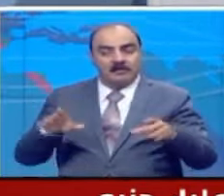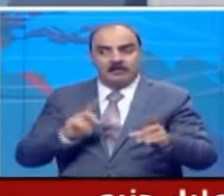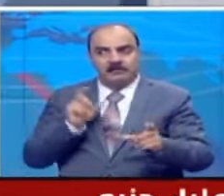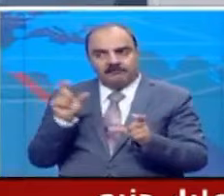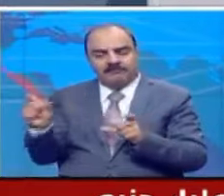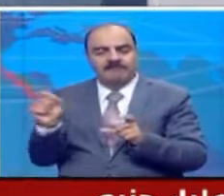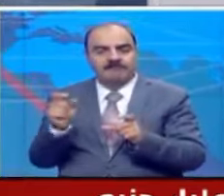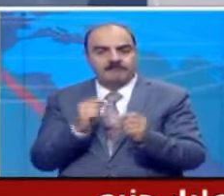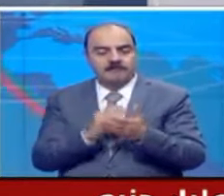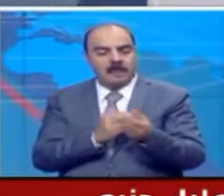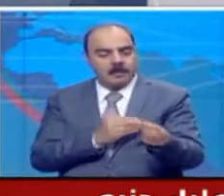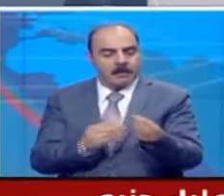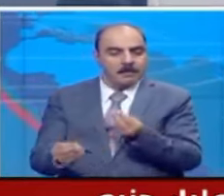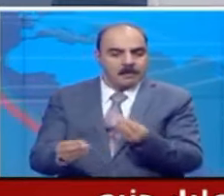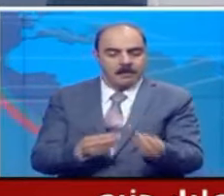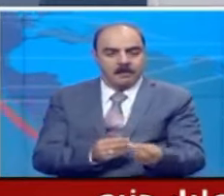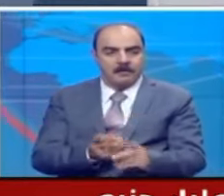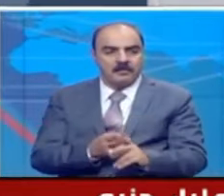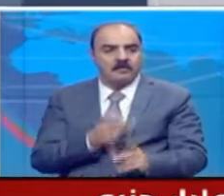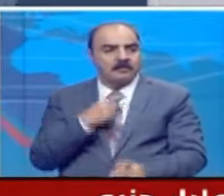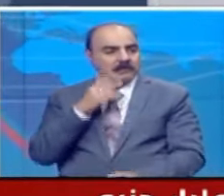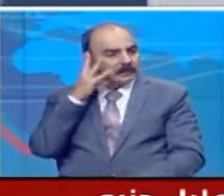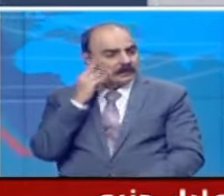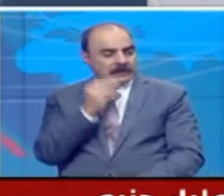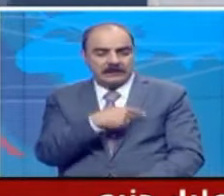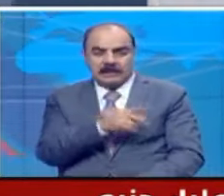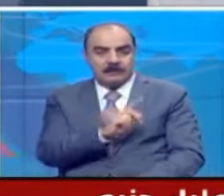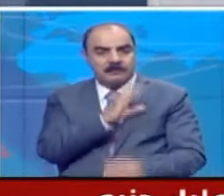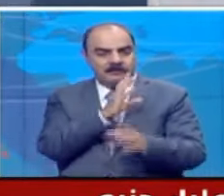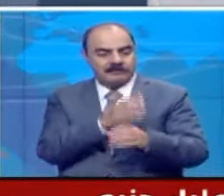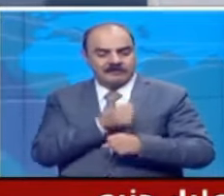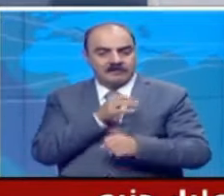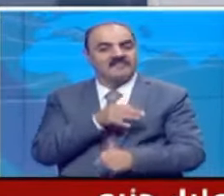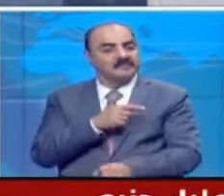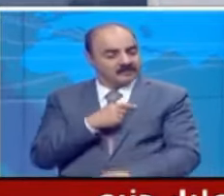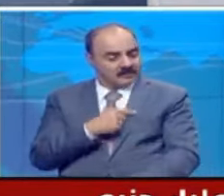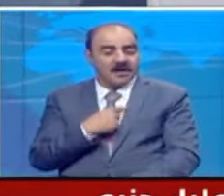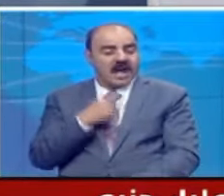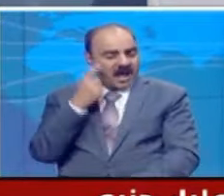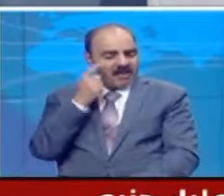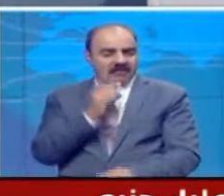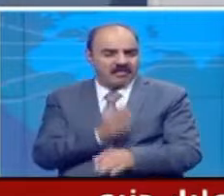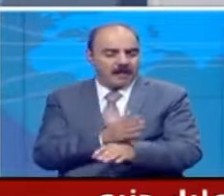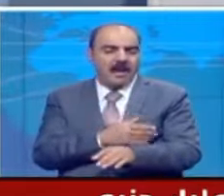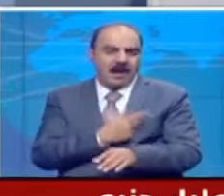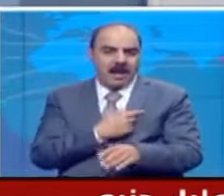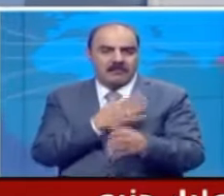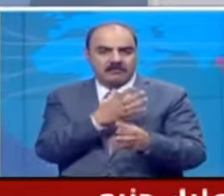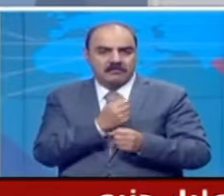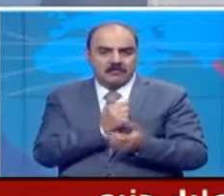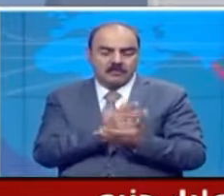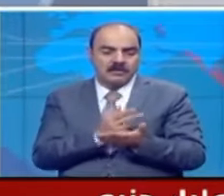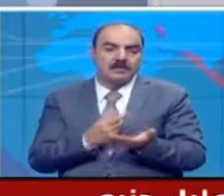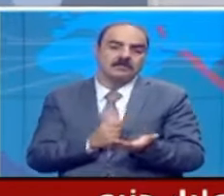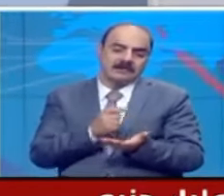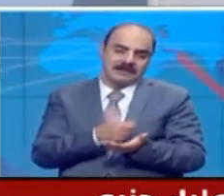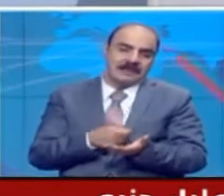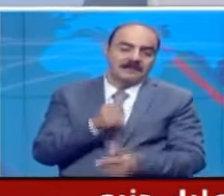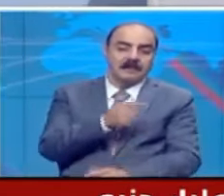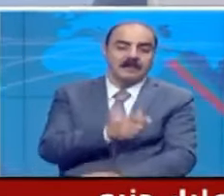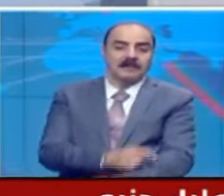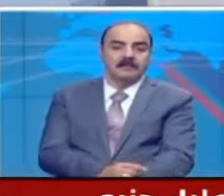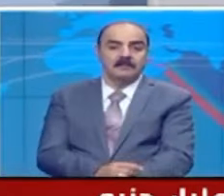السياسية تستشعر نبض المواطن وتستشعر واقعه الاقتصادي والاجتماعي والمعيشي، ومن